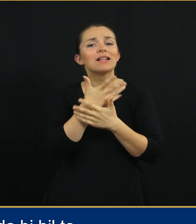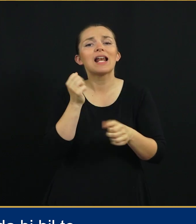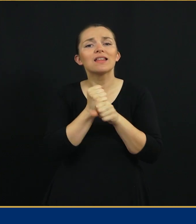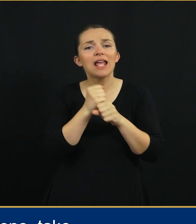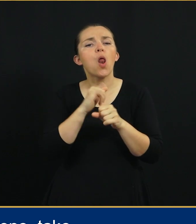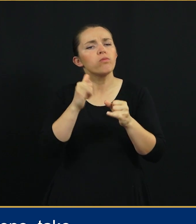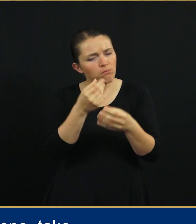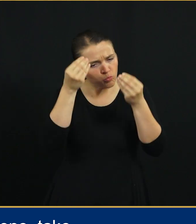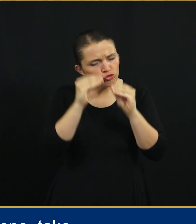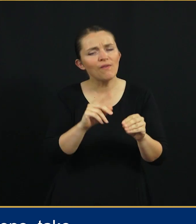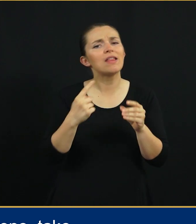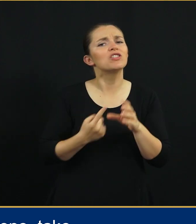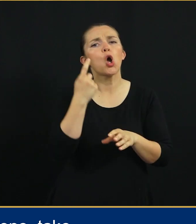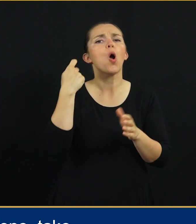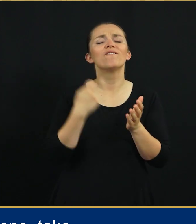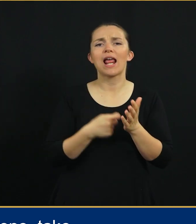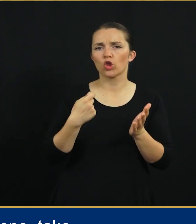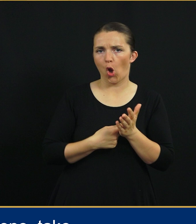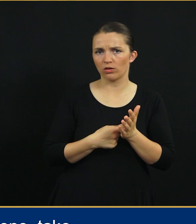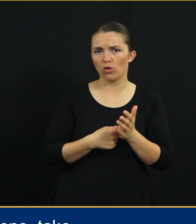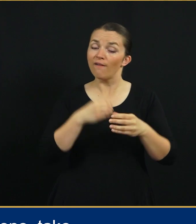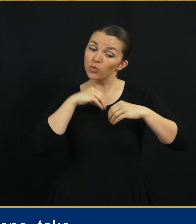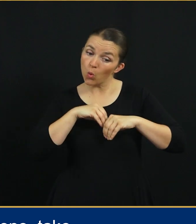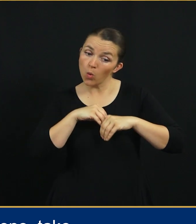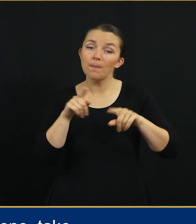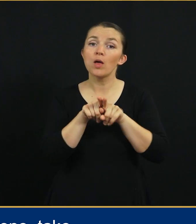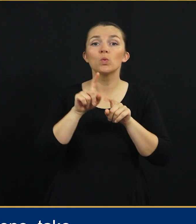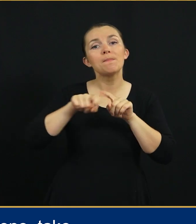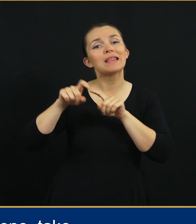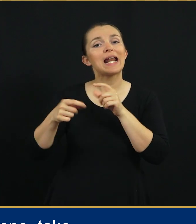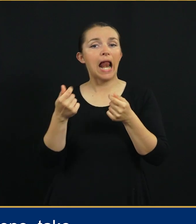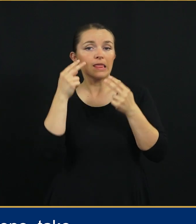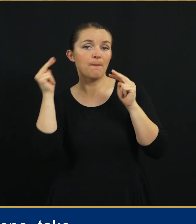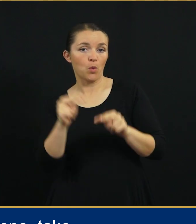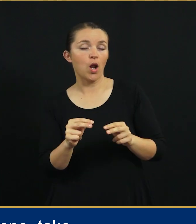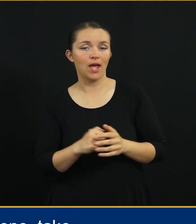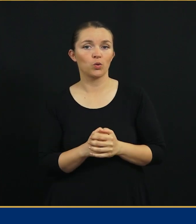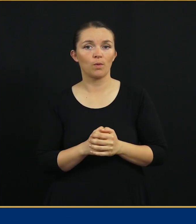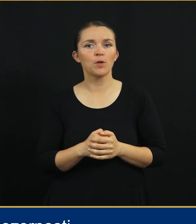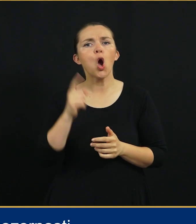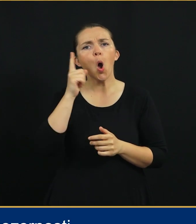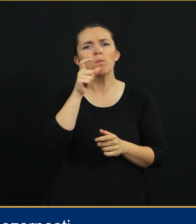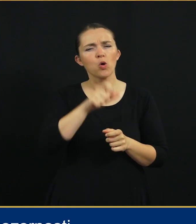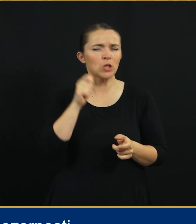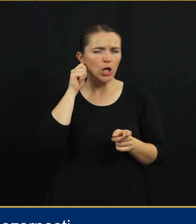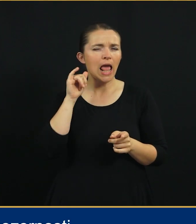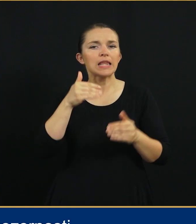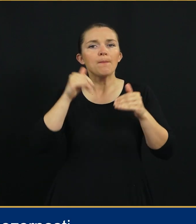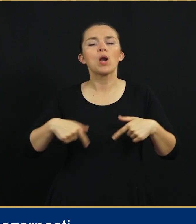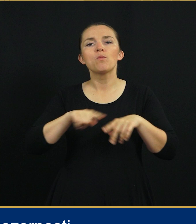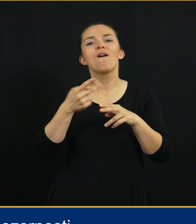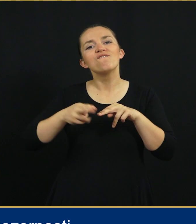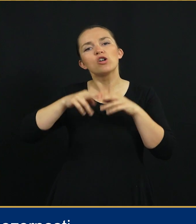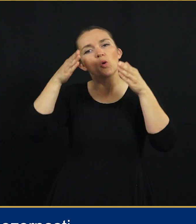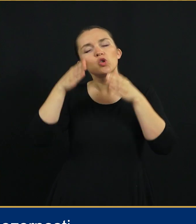je spoštovano in visoko ovrednoteno, tako v duhovnem kot tudi v materialnem pogledu. Opozorila je, da moramo